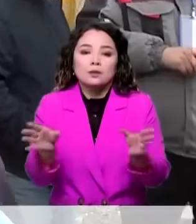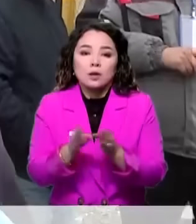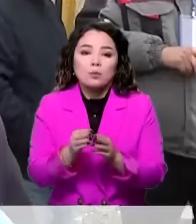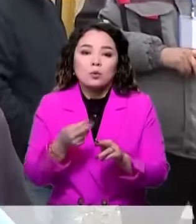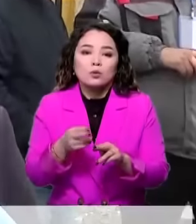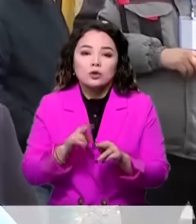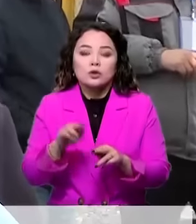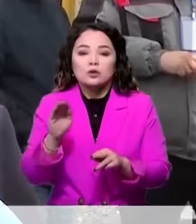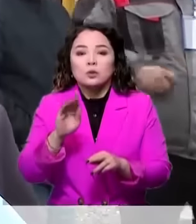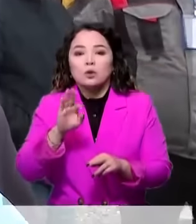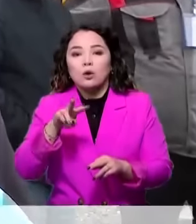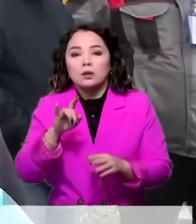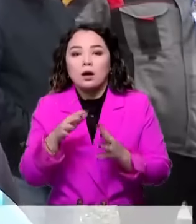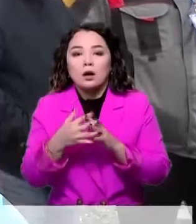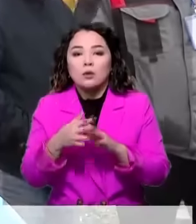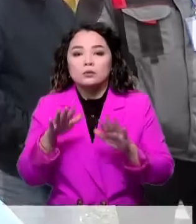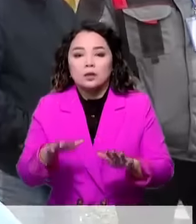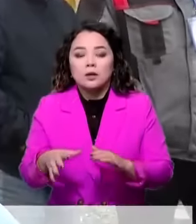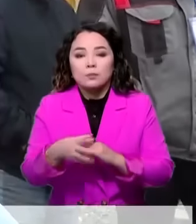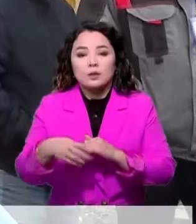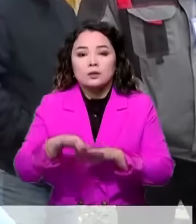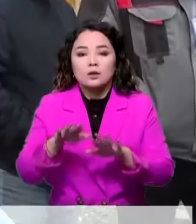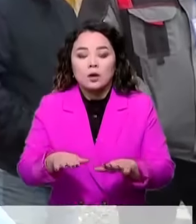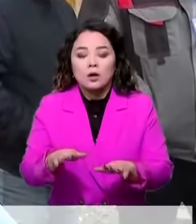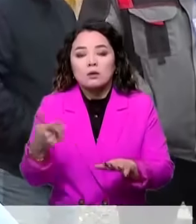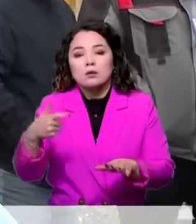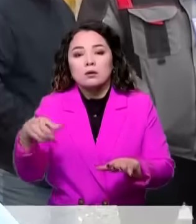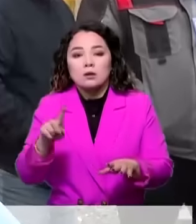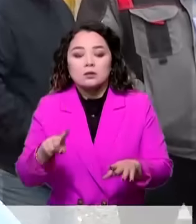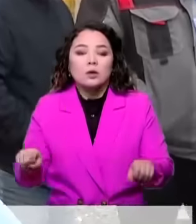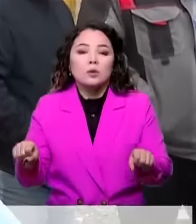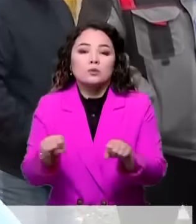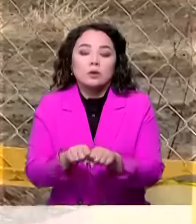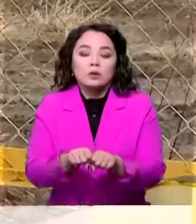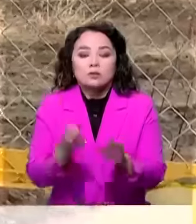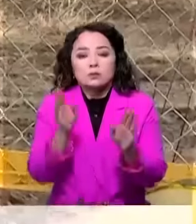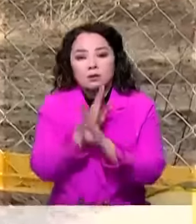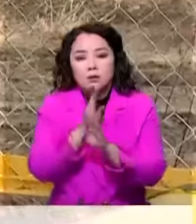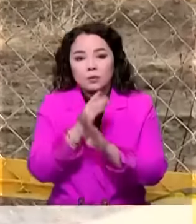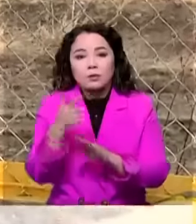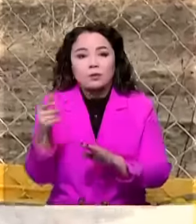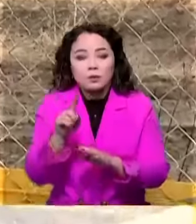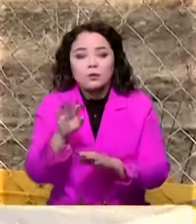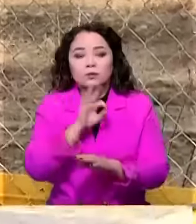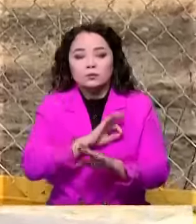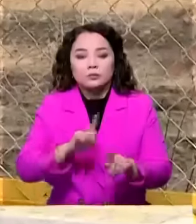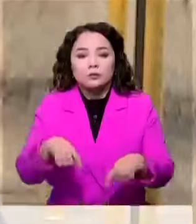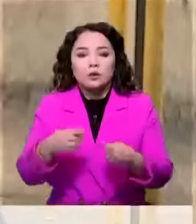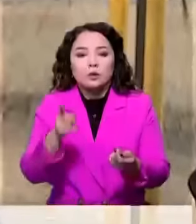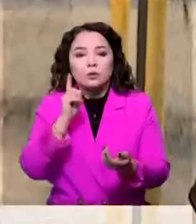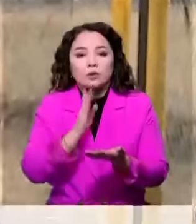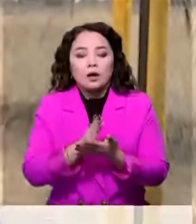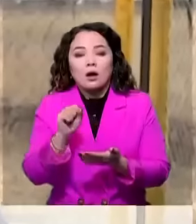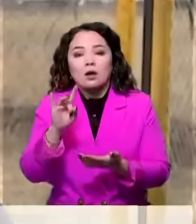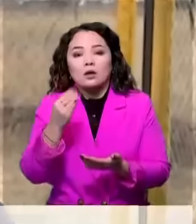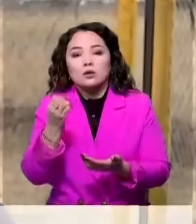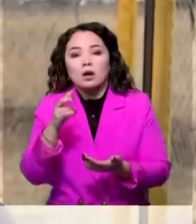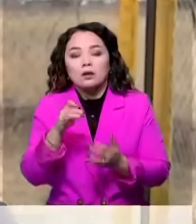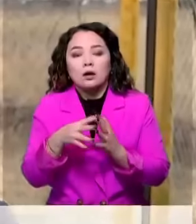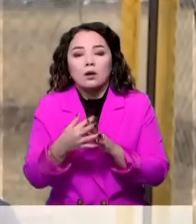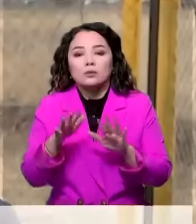осы Жібек жолы ауылды мекеніне көгілдір отын, табиғи газды бүгін қол жетімді қылып отырмыз. Аршалы